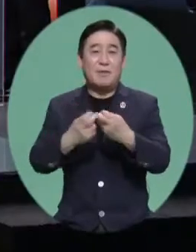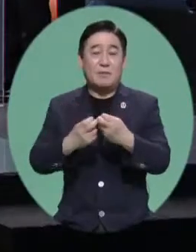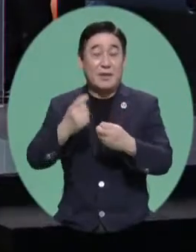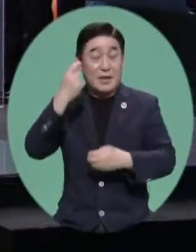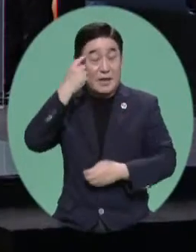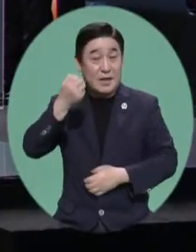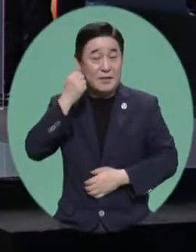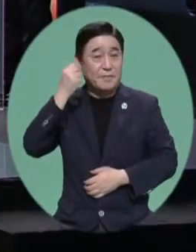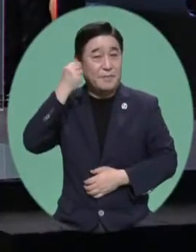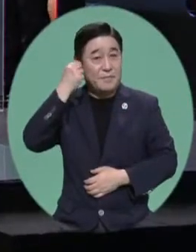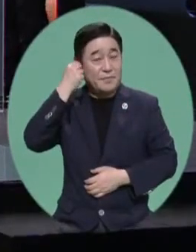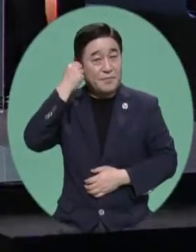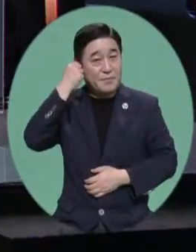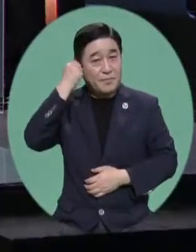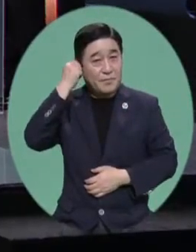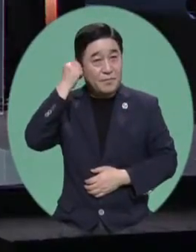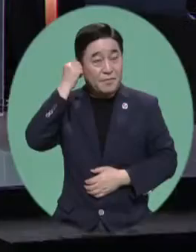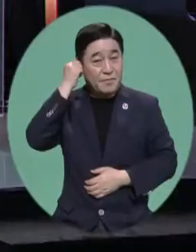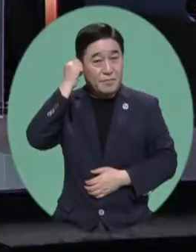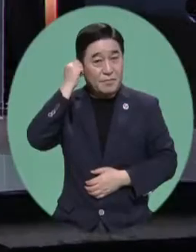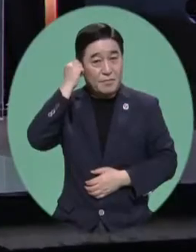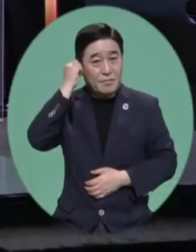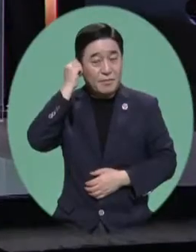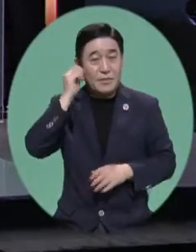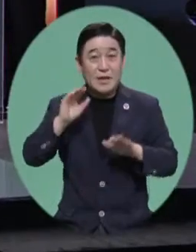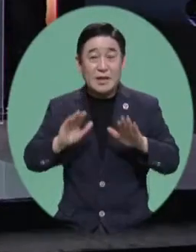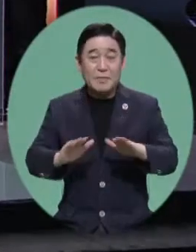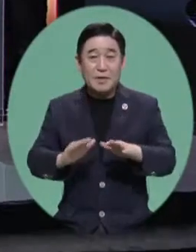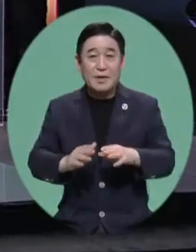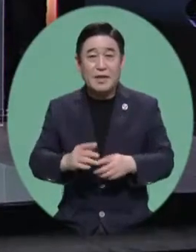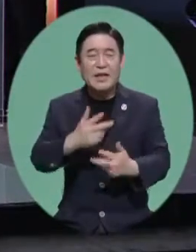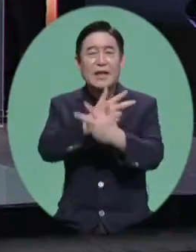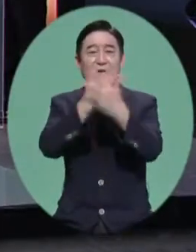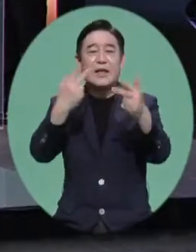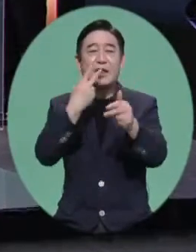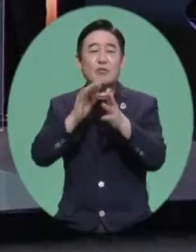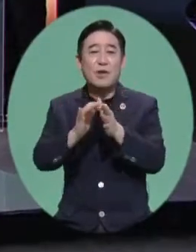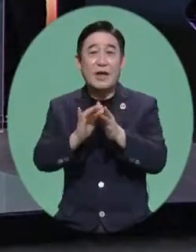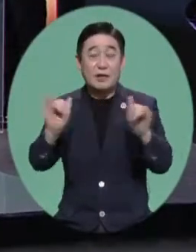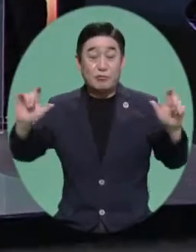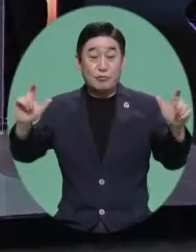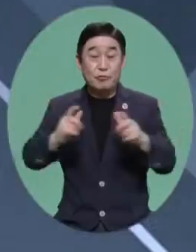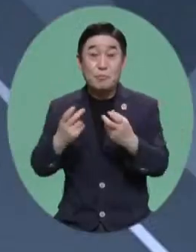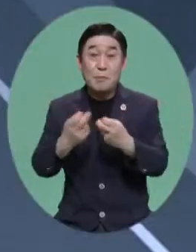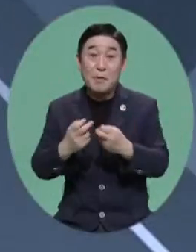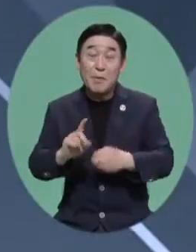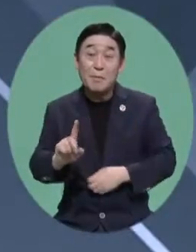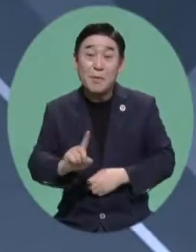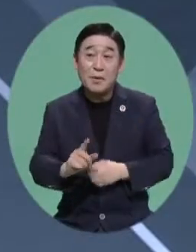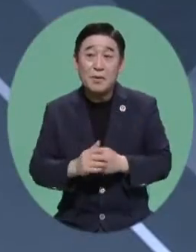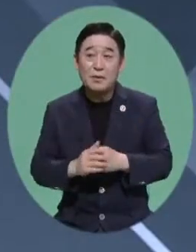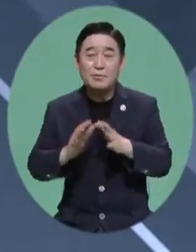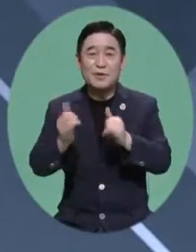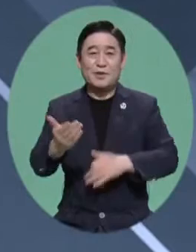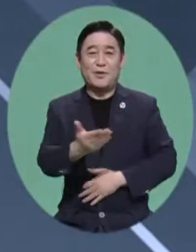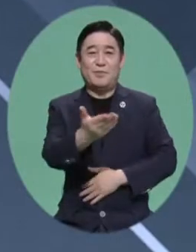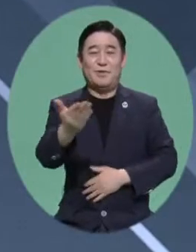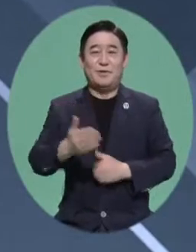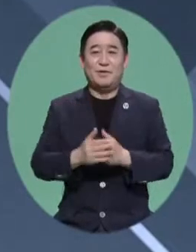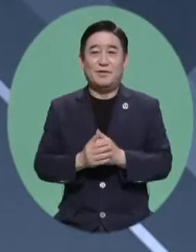정치 5 4 한참 수보 4편 들어 봤구요 이어서 이재명 후보의 인구 절벽 대응 강은 국민